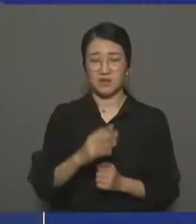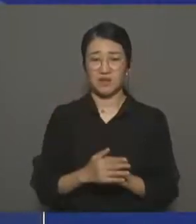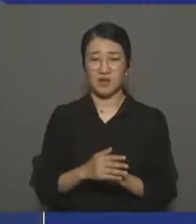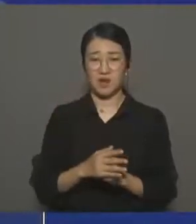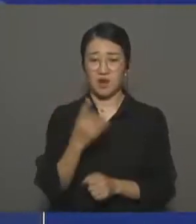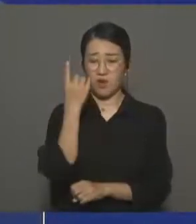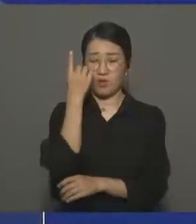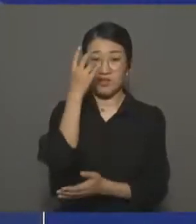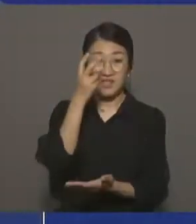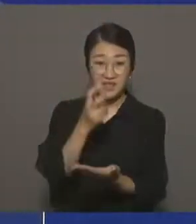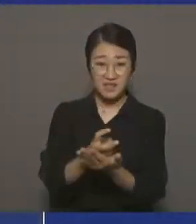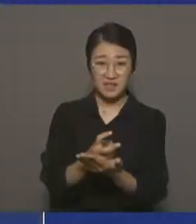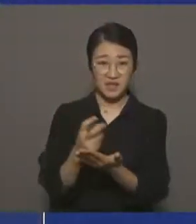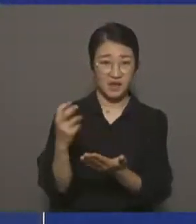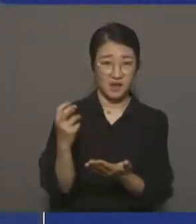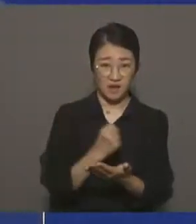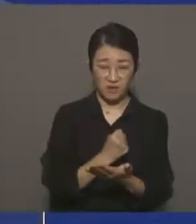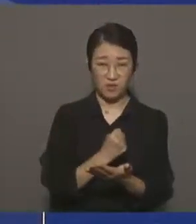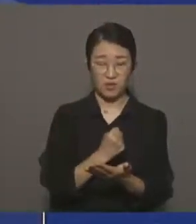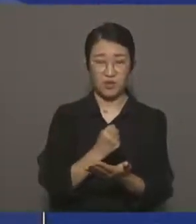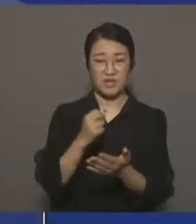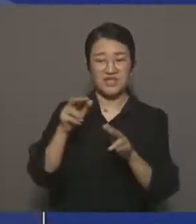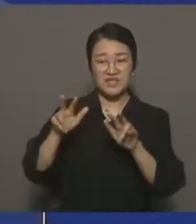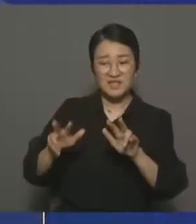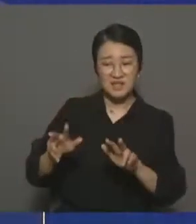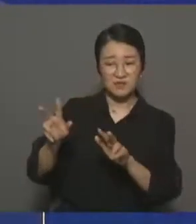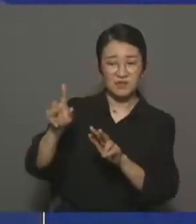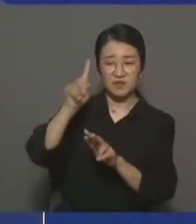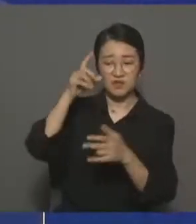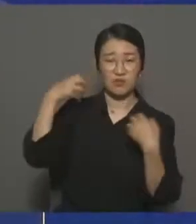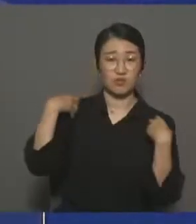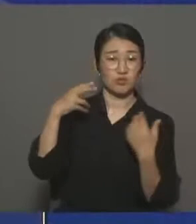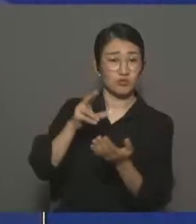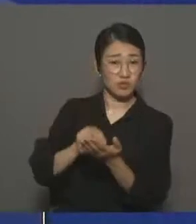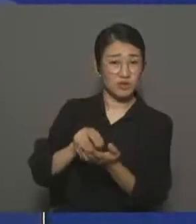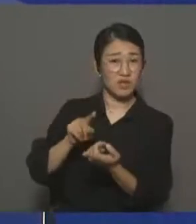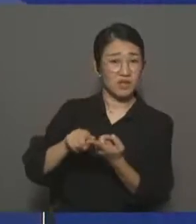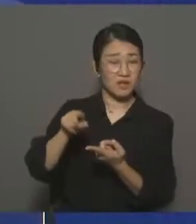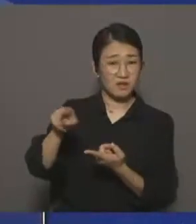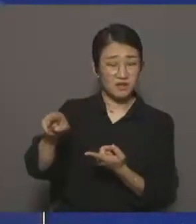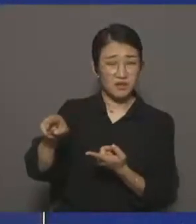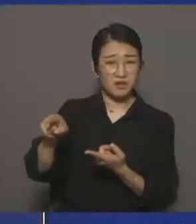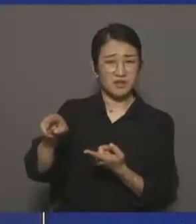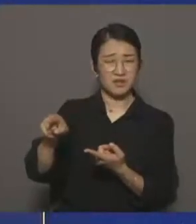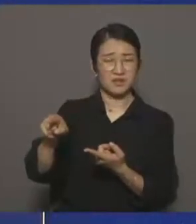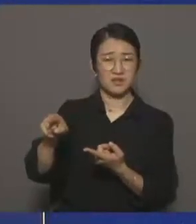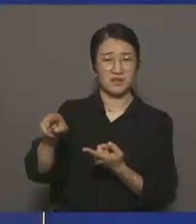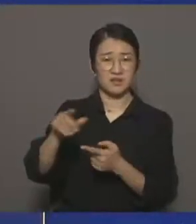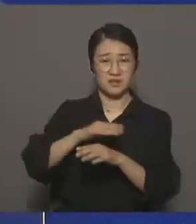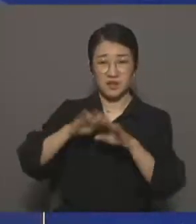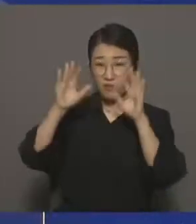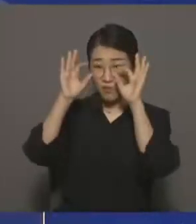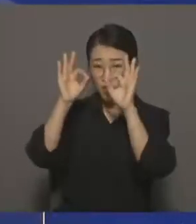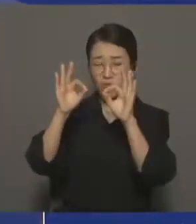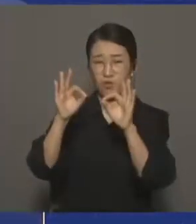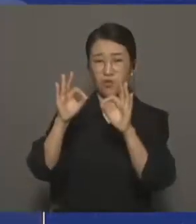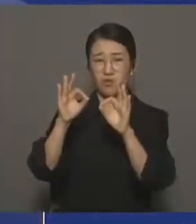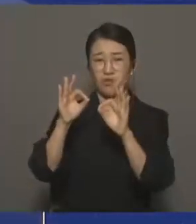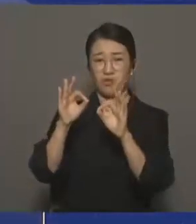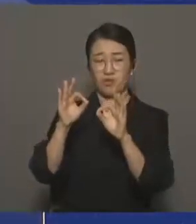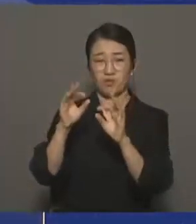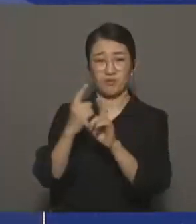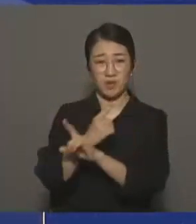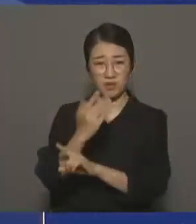민주당에 도도하게 흘러오고 있는 그 정신을 제대로 지켜가야 됩니다. 박용진은 도덕적